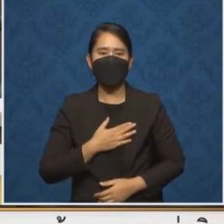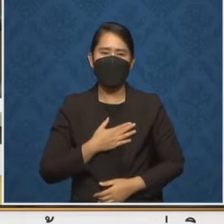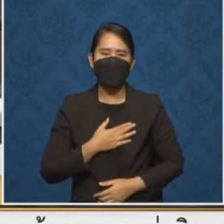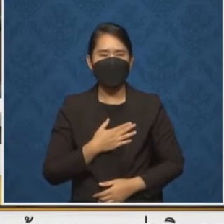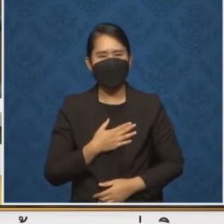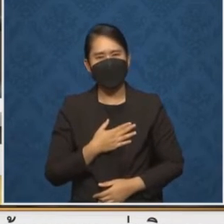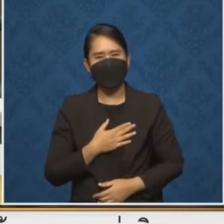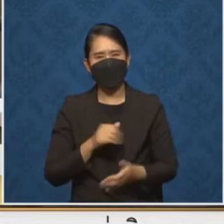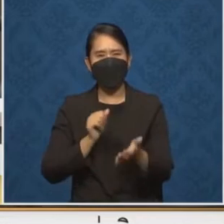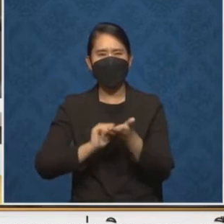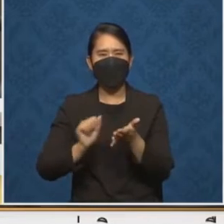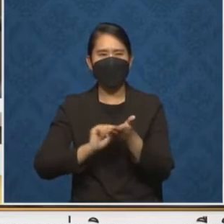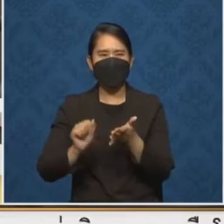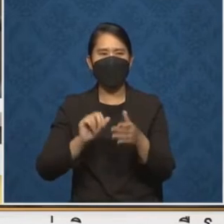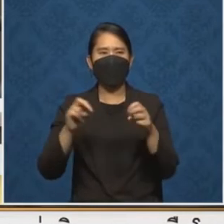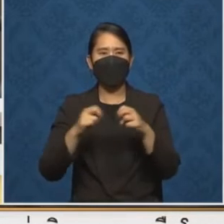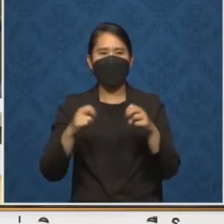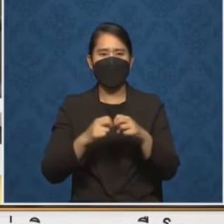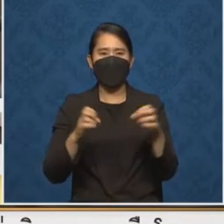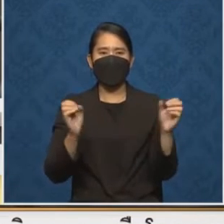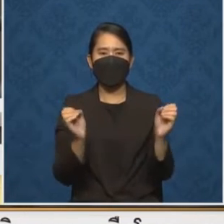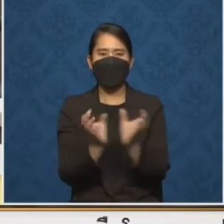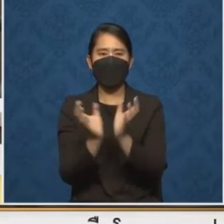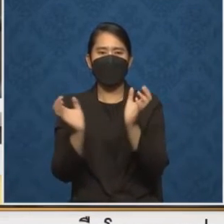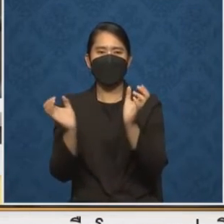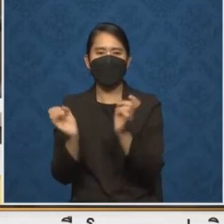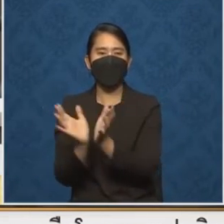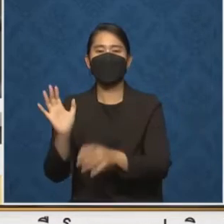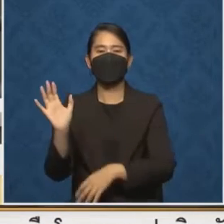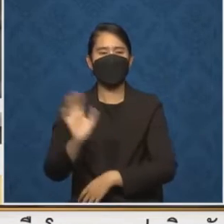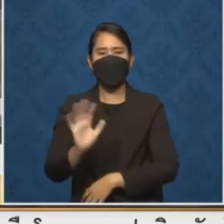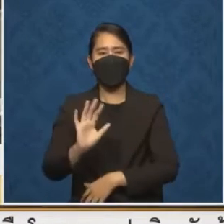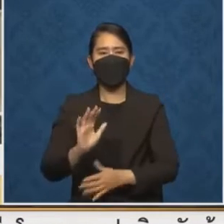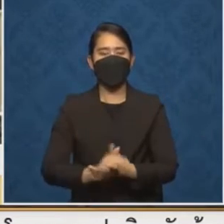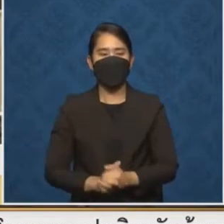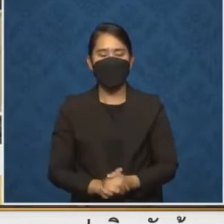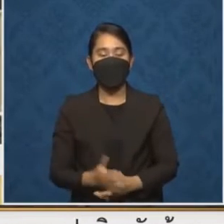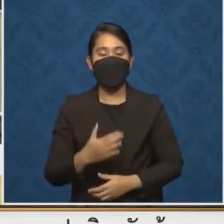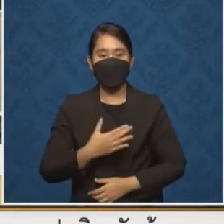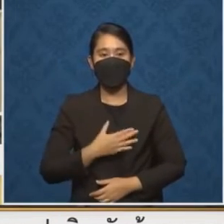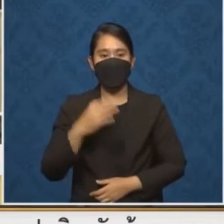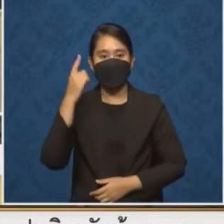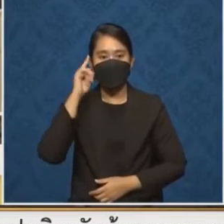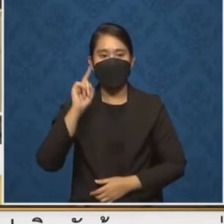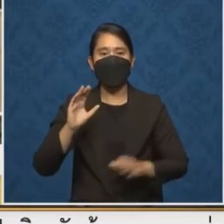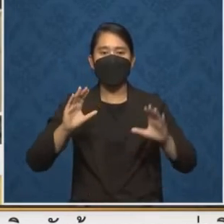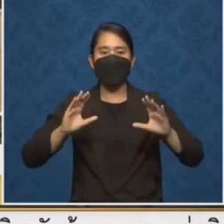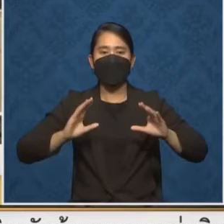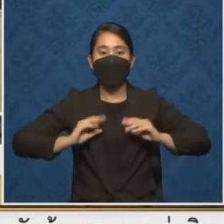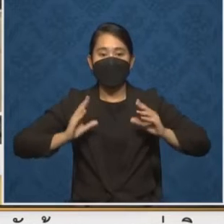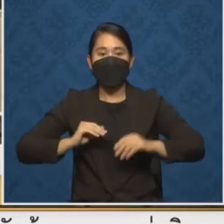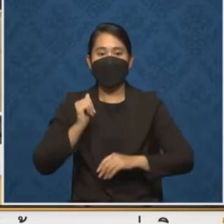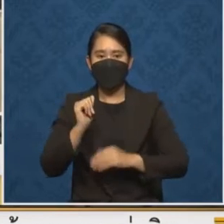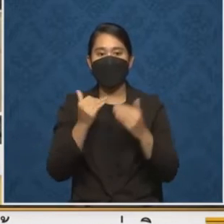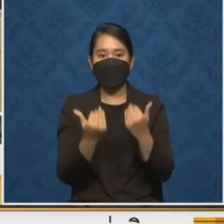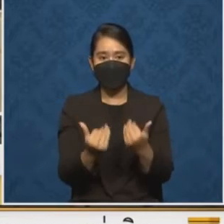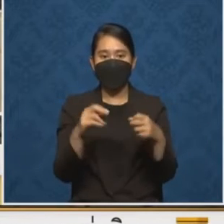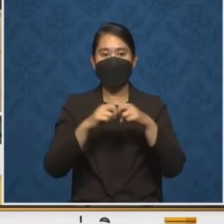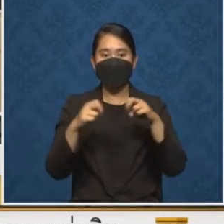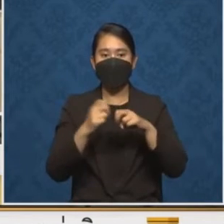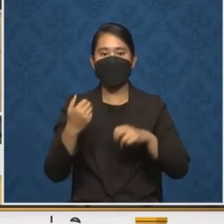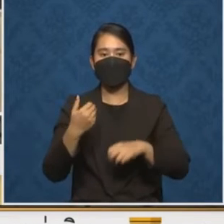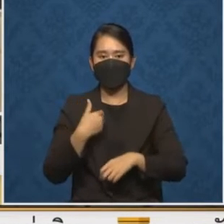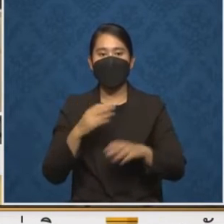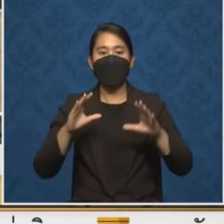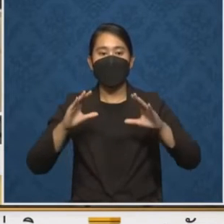ไมคงแก้ปัญหาท warrior โดยการสร้ปัหาอีกอย่นี่ผมยอมรบไอเรามีปัหาตกรณี